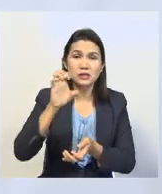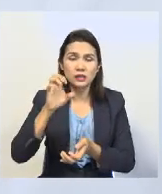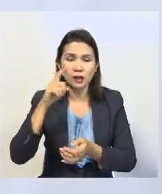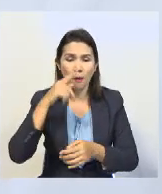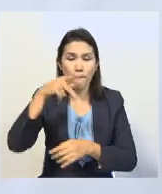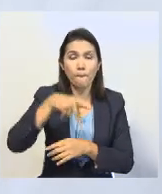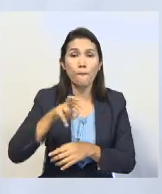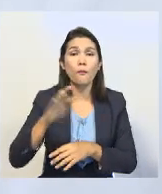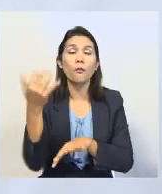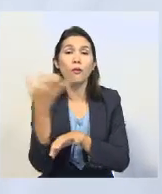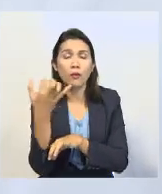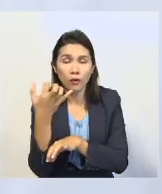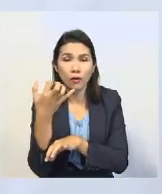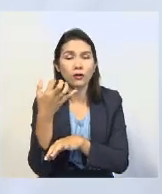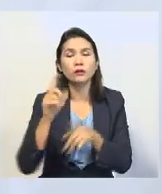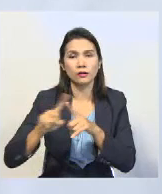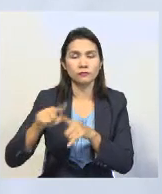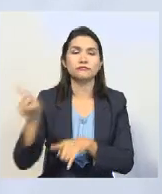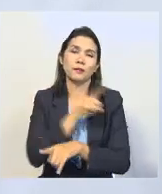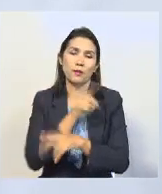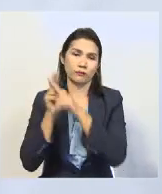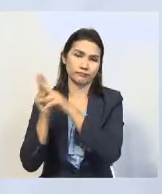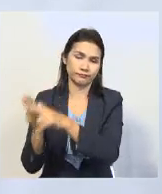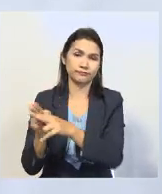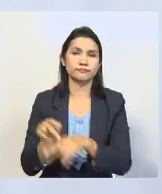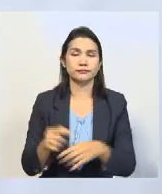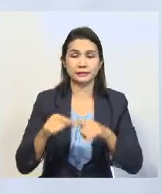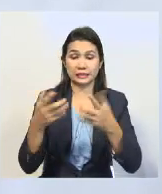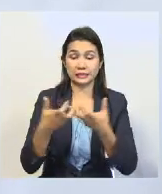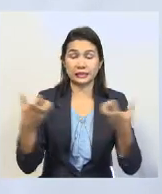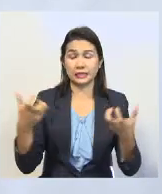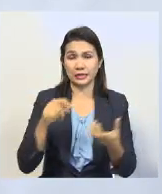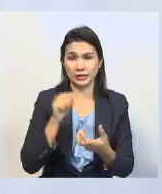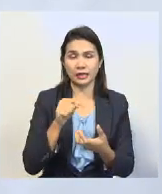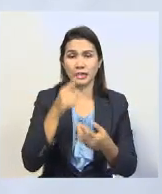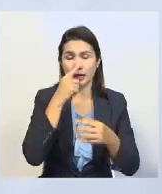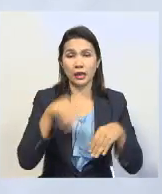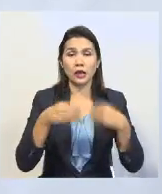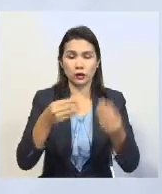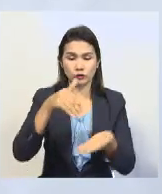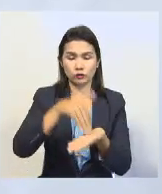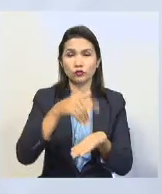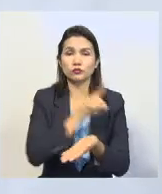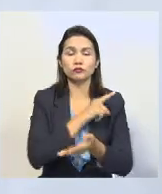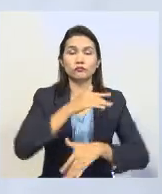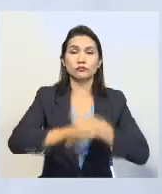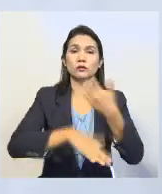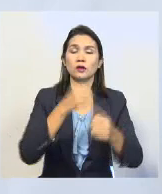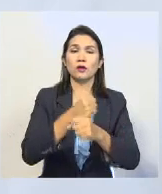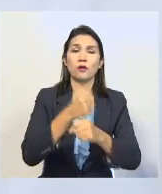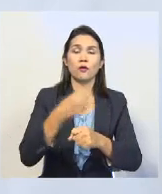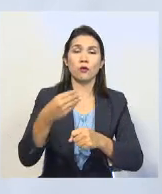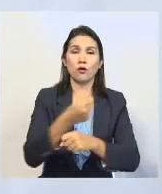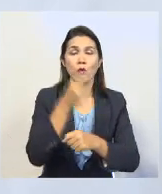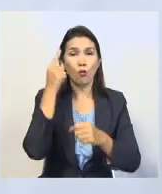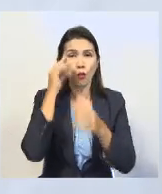อมนะมีพรบ.ไซเบอร์เนี่ยไปดำเนินการนั่นอันนี้ก็เป็นอีกส่วนนึงเพื่อคณะไอ้ศูนย์ชุดนี้มันจะได้ขับเคลื่อนได้โดยที่ไม่ต้องไ